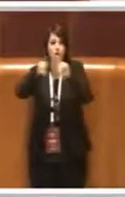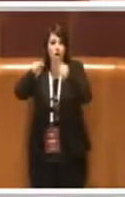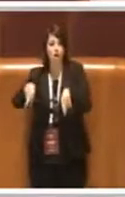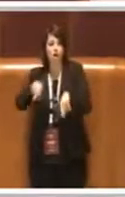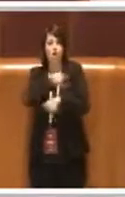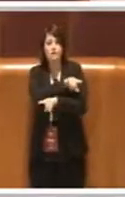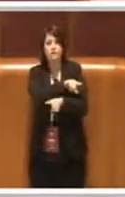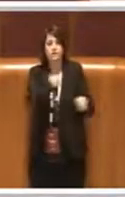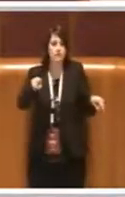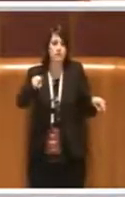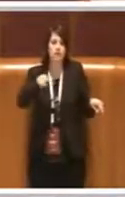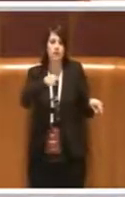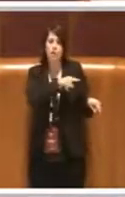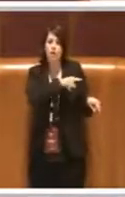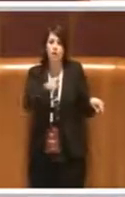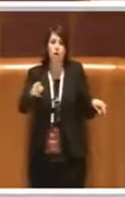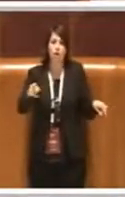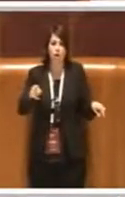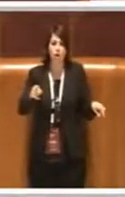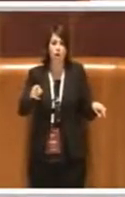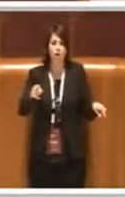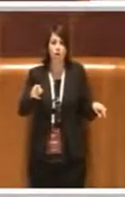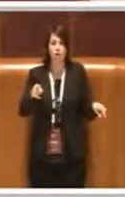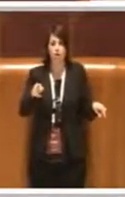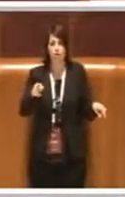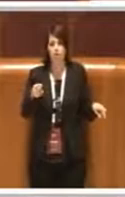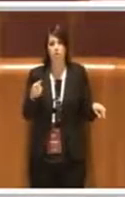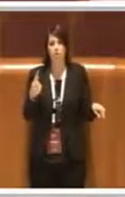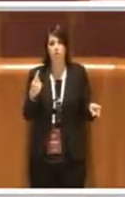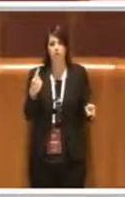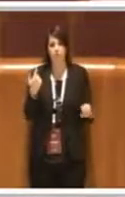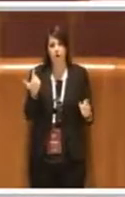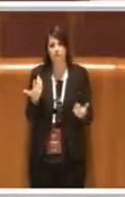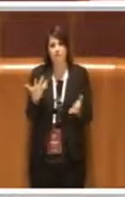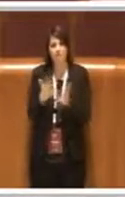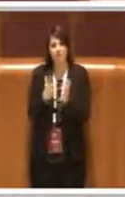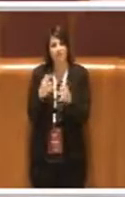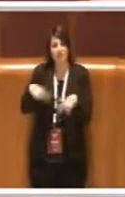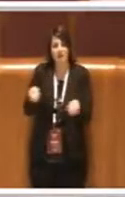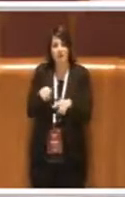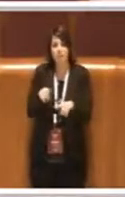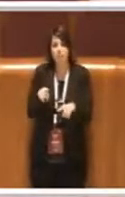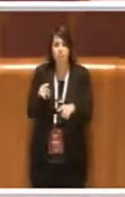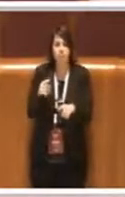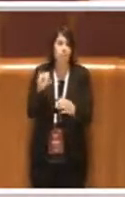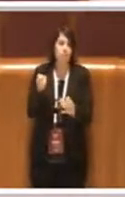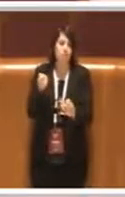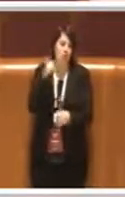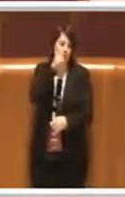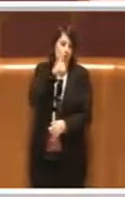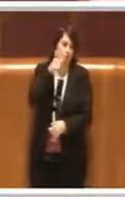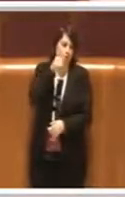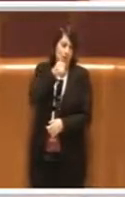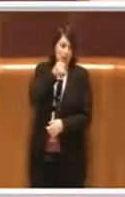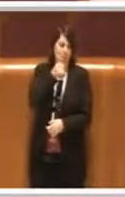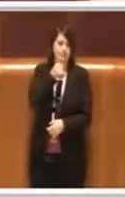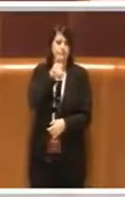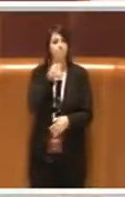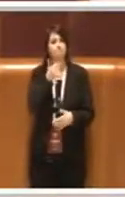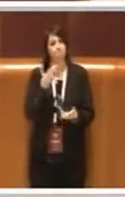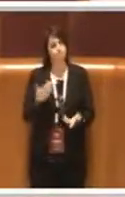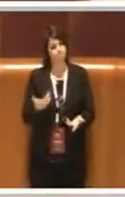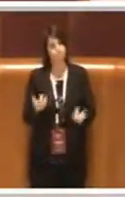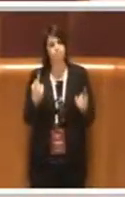purtroppo tenute nel dovuto conto. Questo sicuramente non è